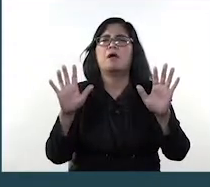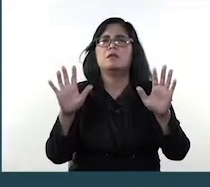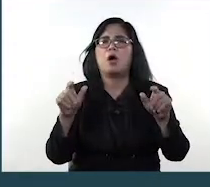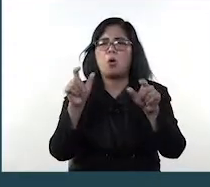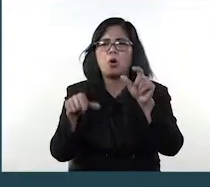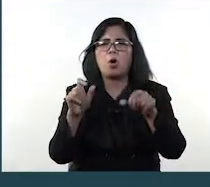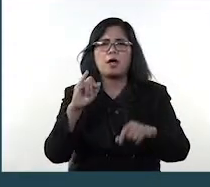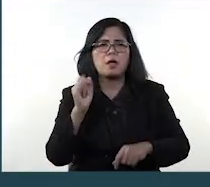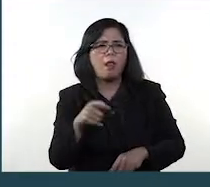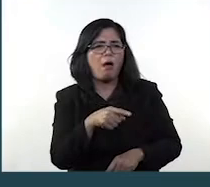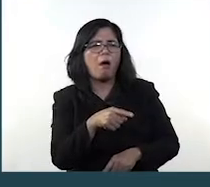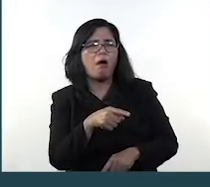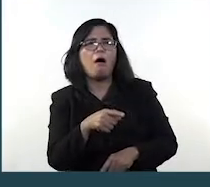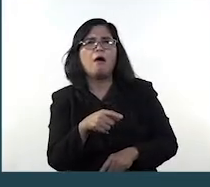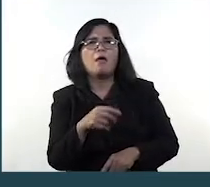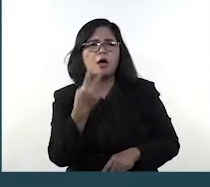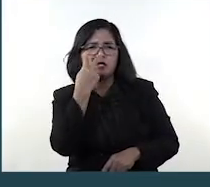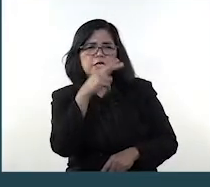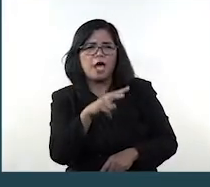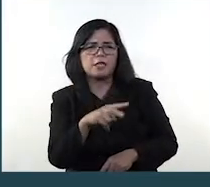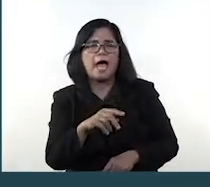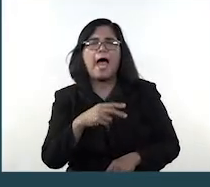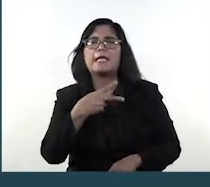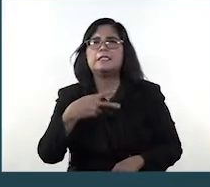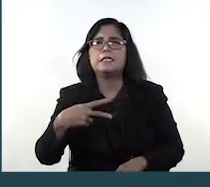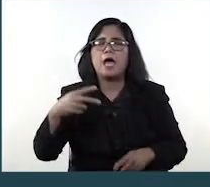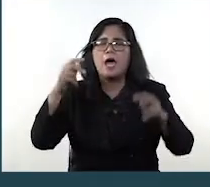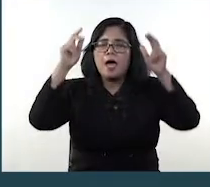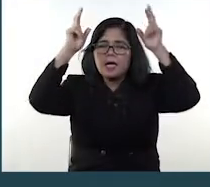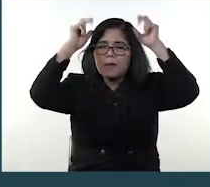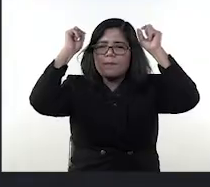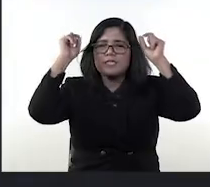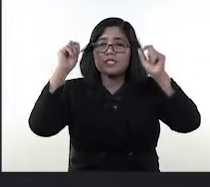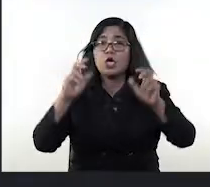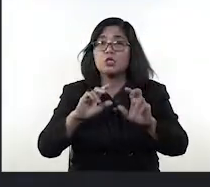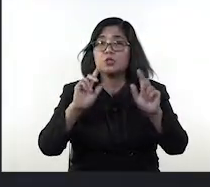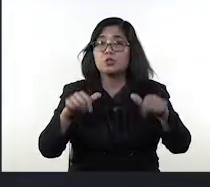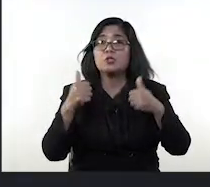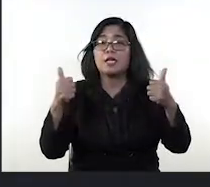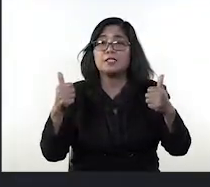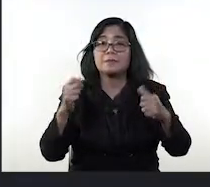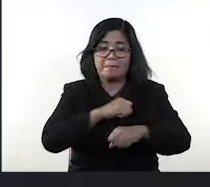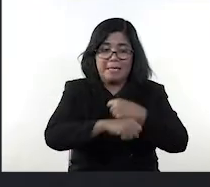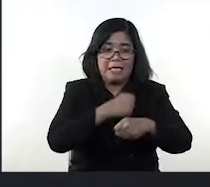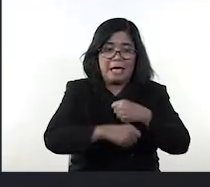pertemukan Hai artinya iblis makin sukses mengikat dan membelenggu hidup